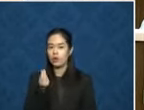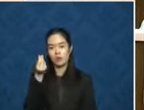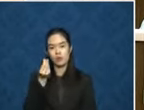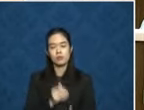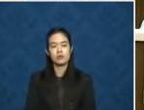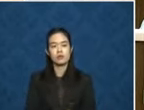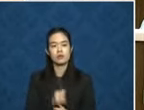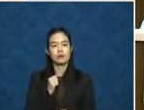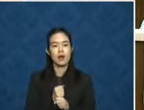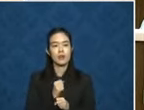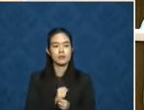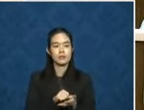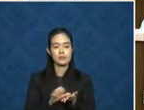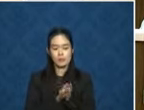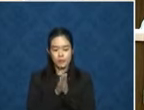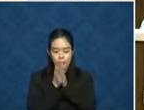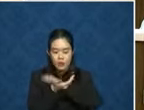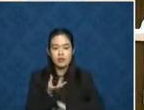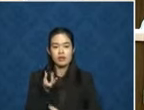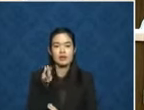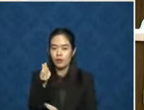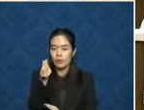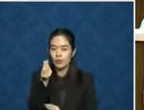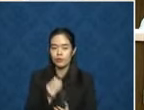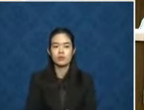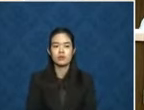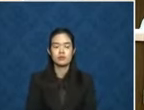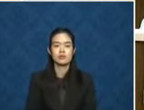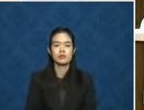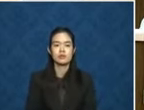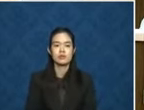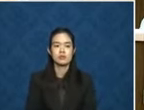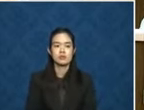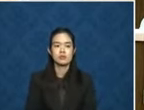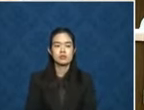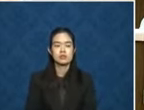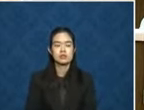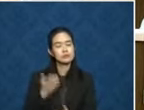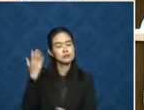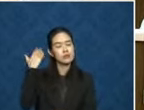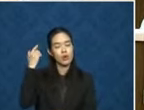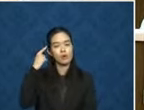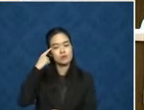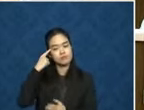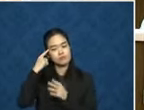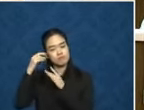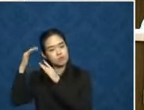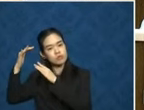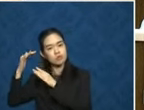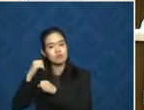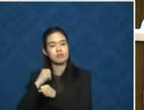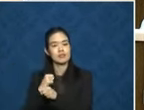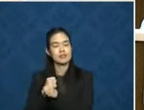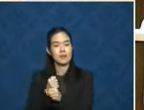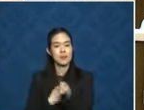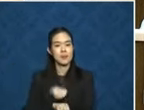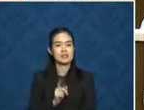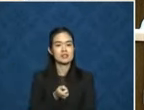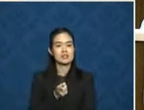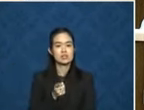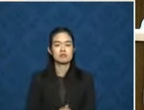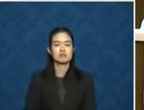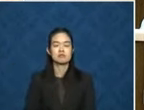กาภิวัตน์ที่ไม่มีใครฉุดรั้งจินตนาการของคนในยุคนั้นกลับกลายเป็นจริงท่านประธาน